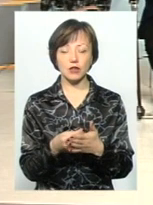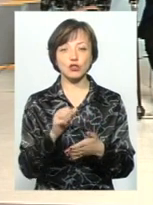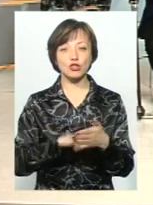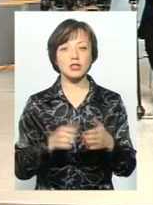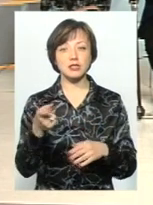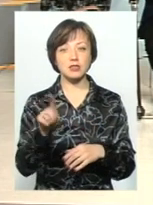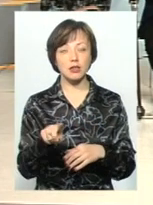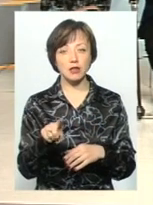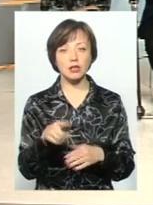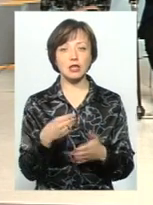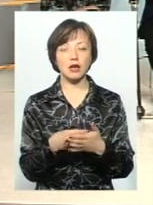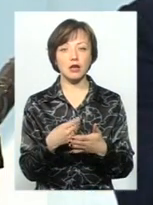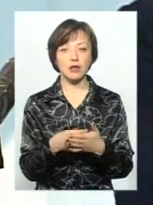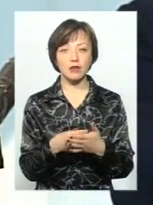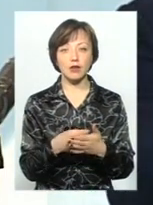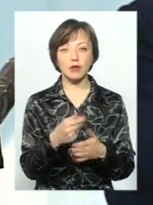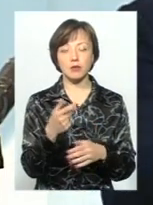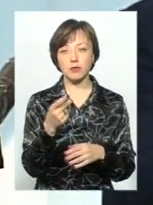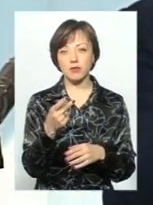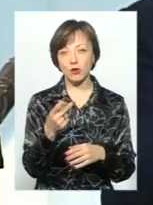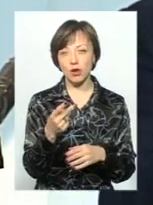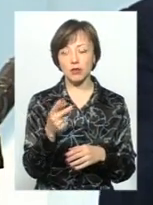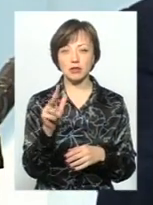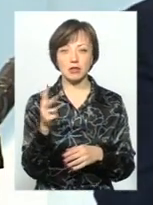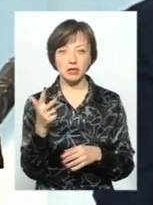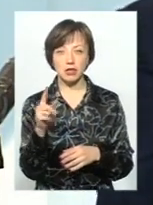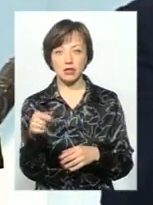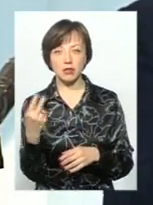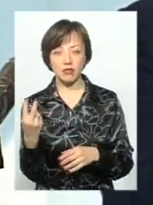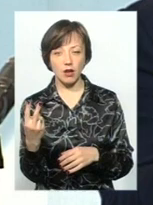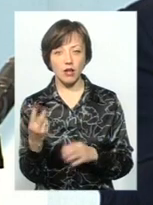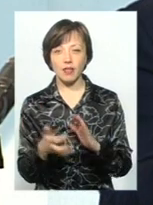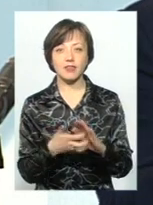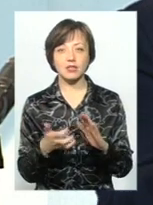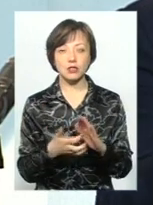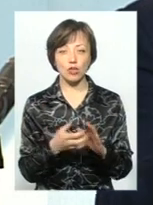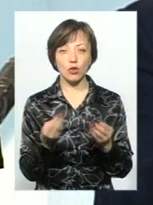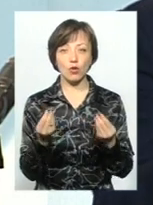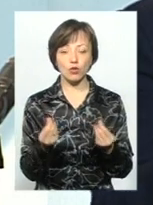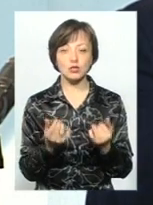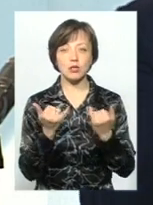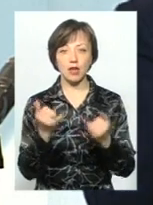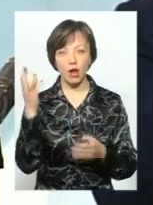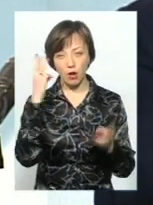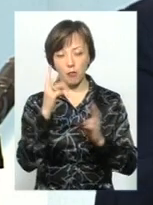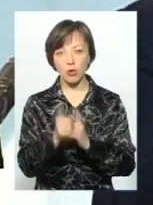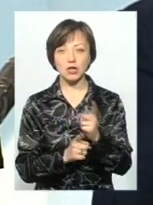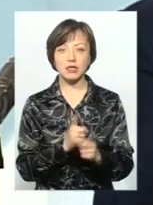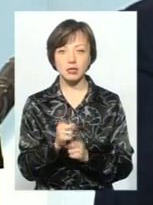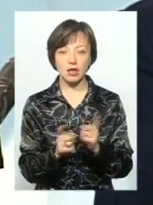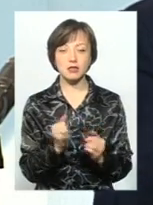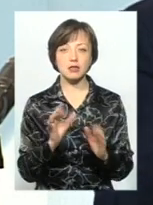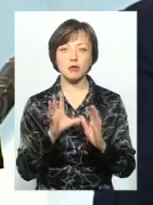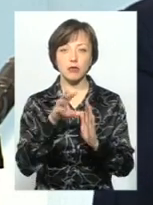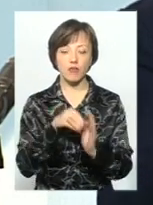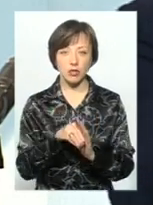що тариф 1,5 чи там 3,2, так? Не вистачало коштів для модернізації і